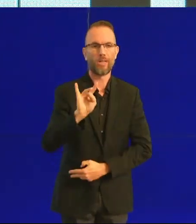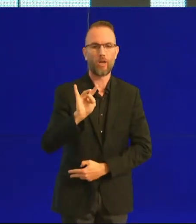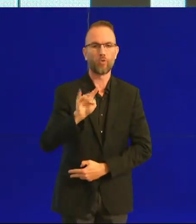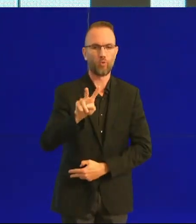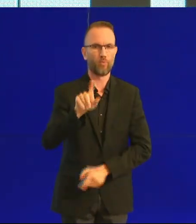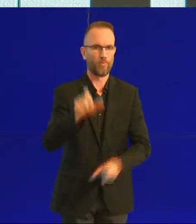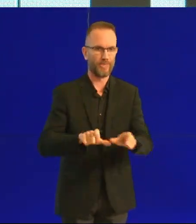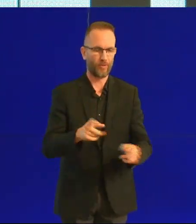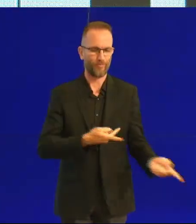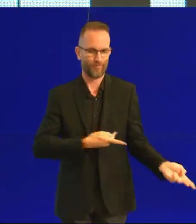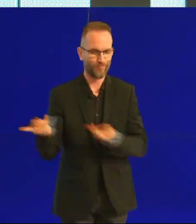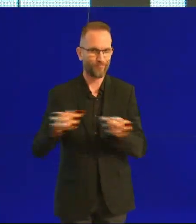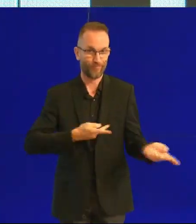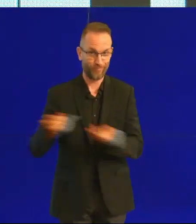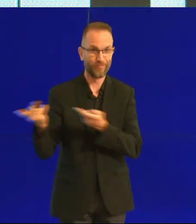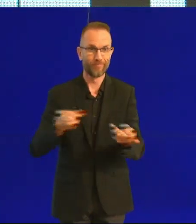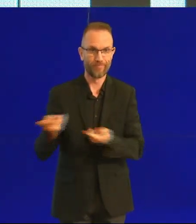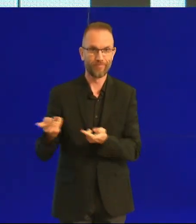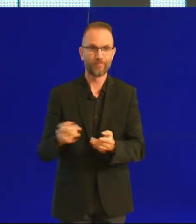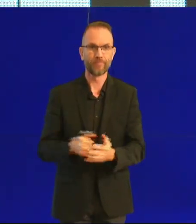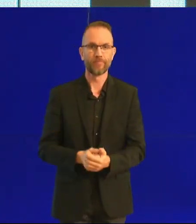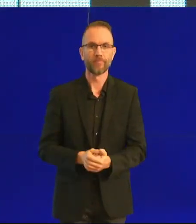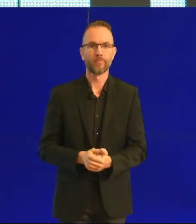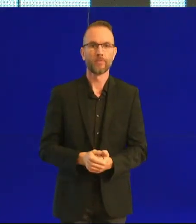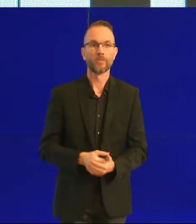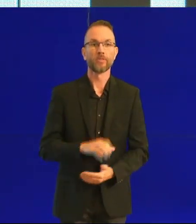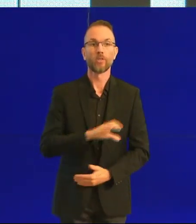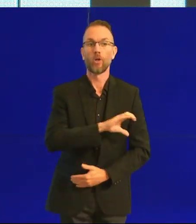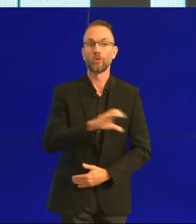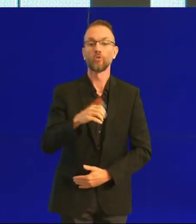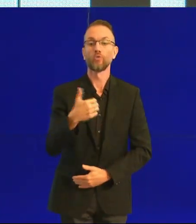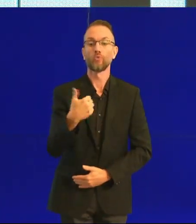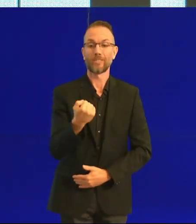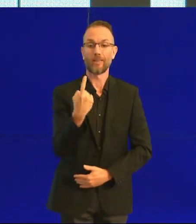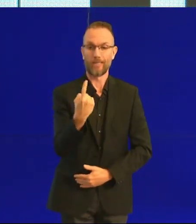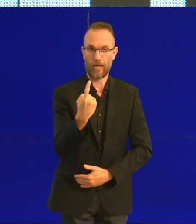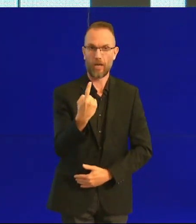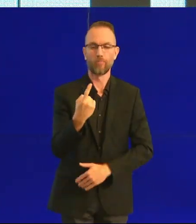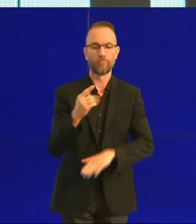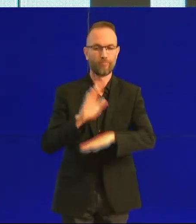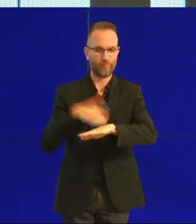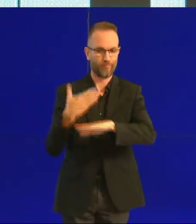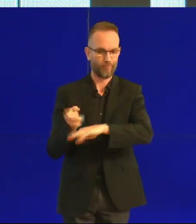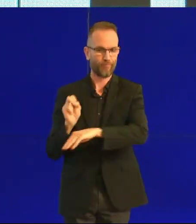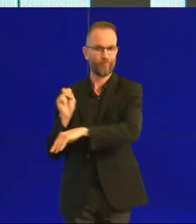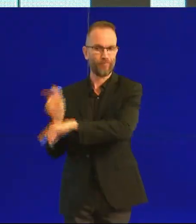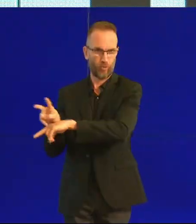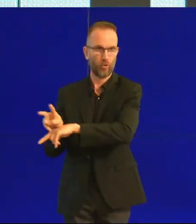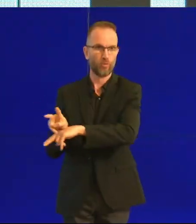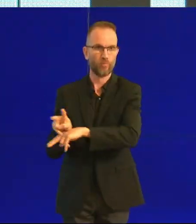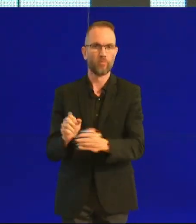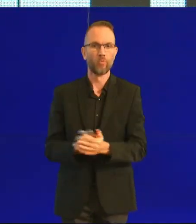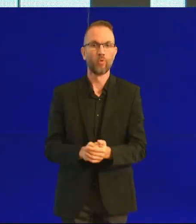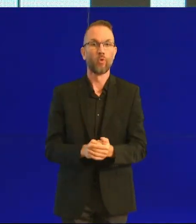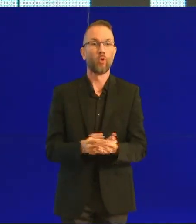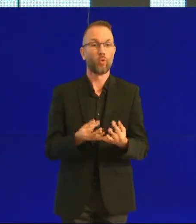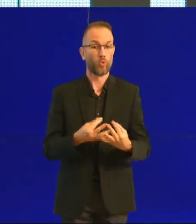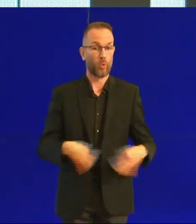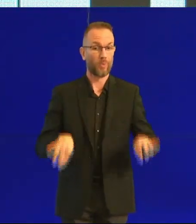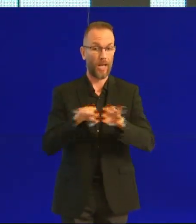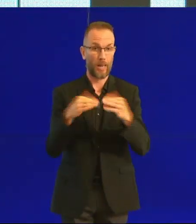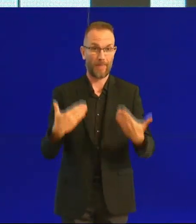et cent soixante et une personnes ont pu quitter l'hôpital cela porte aujourd'hui à 5536 le nom de personnes